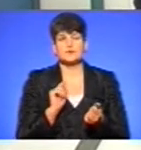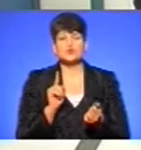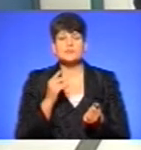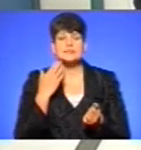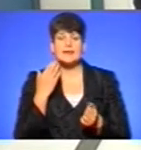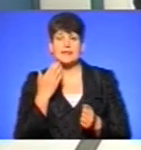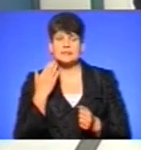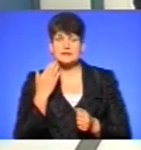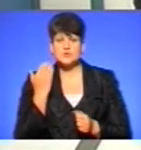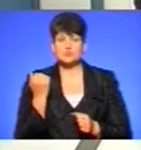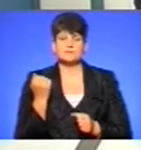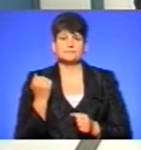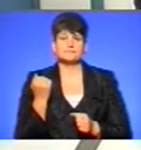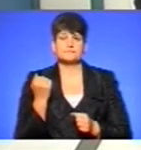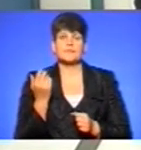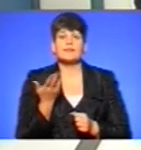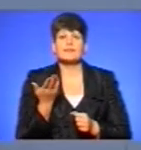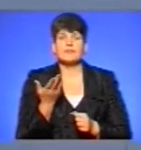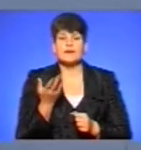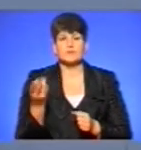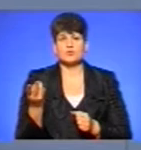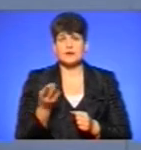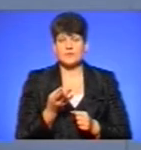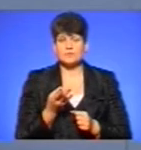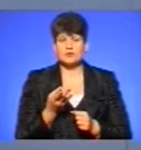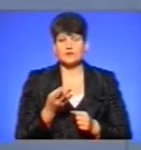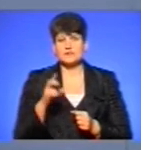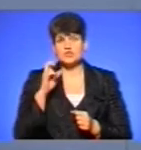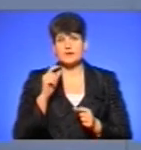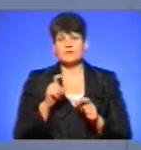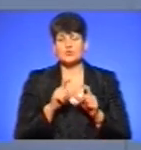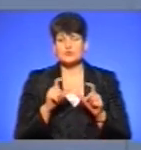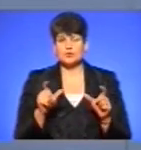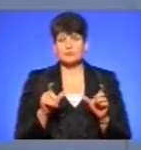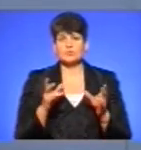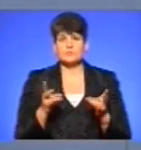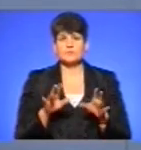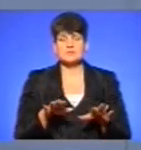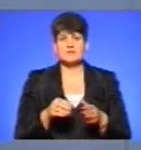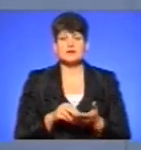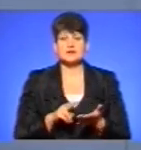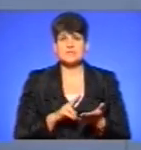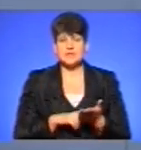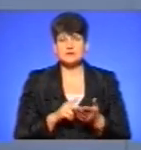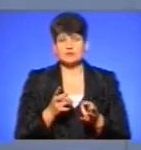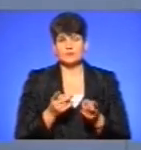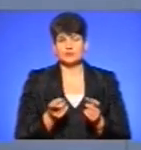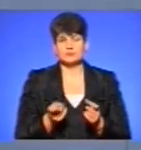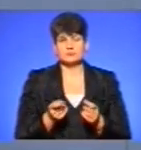легкістю, де потрібно от державній установі, що потрібно місце реєстрації, потрібно його долучати